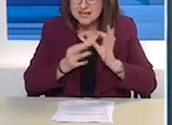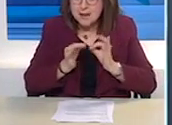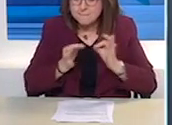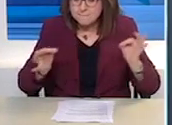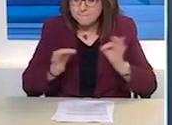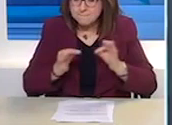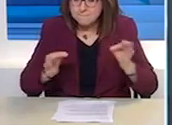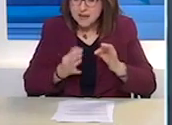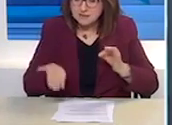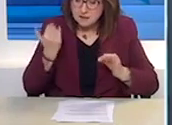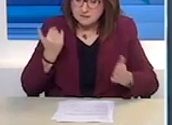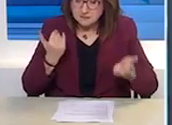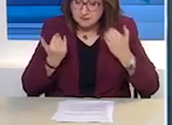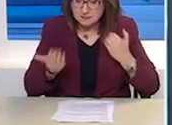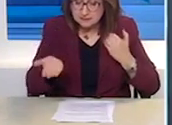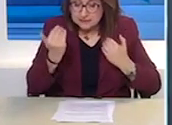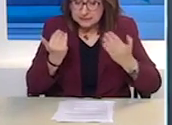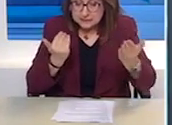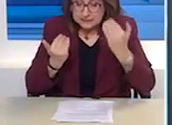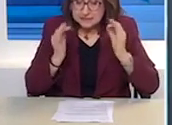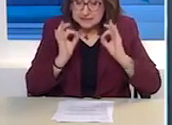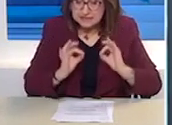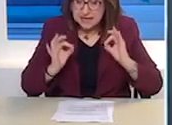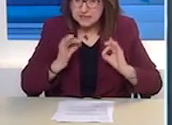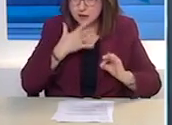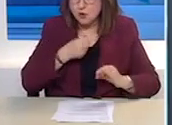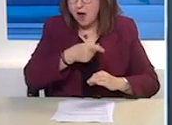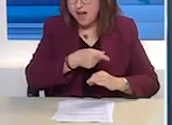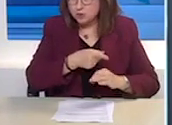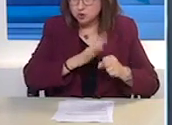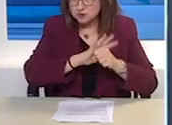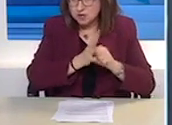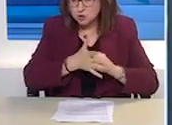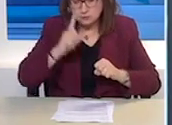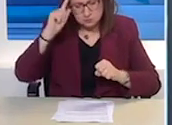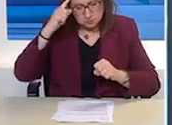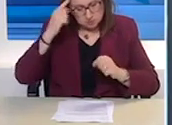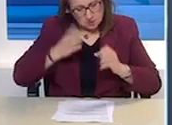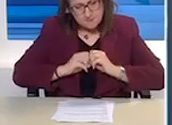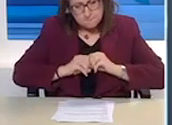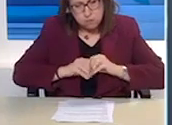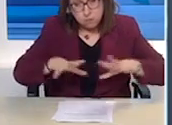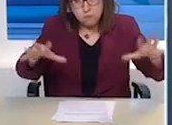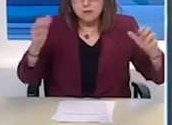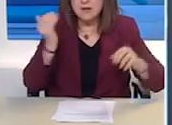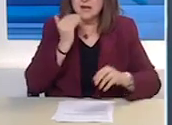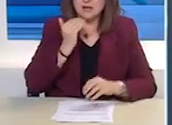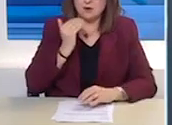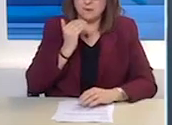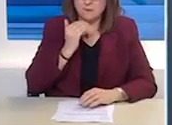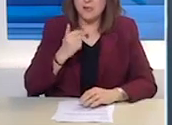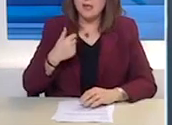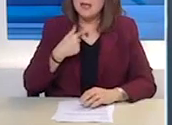οποίος διασπείρεται ταχύτατα. Και φυσικά όταν άλλες χώρες προηγούνται από εμάς σε αυτή τη διαδικασία,